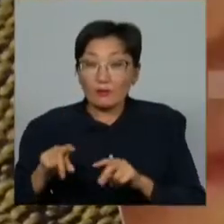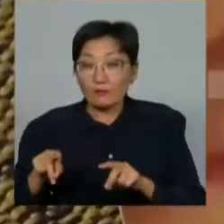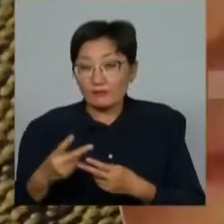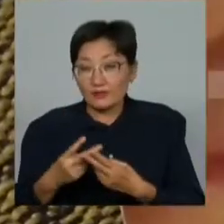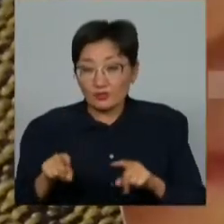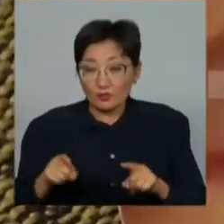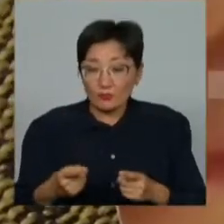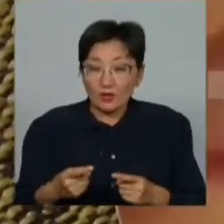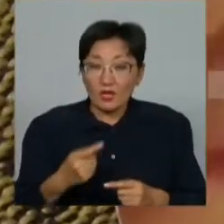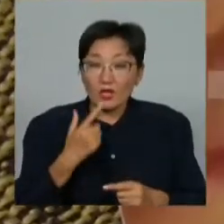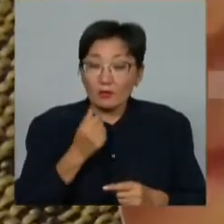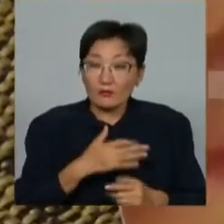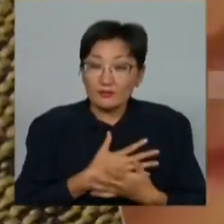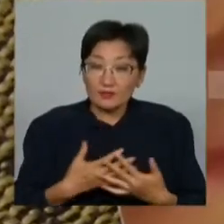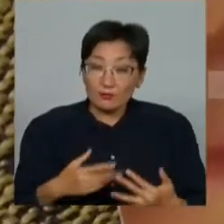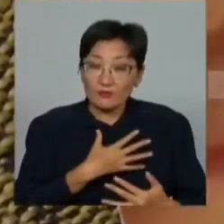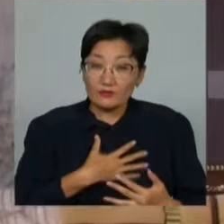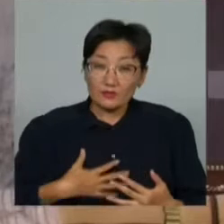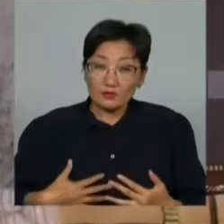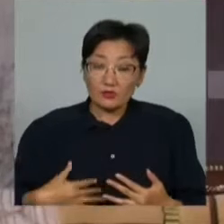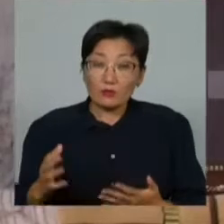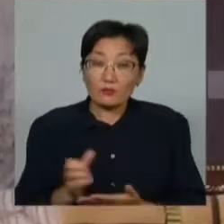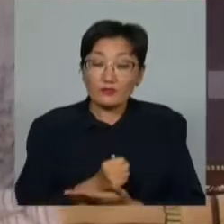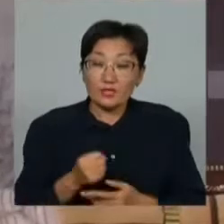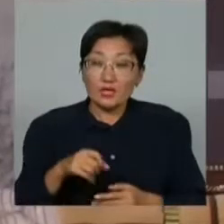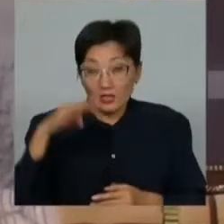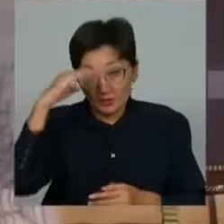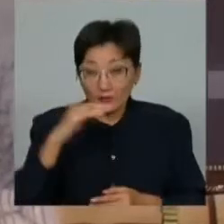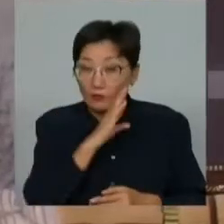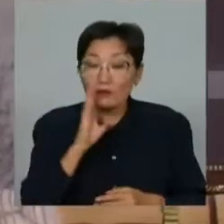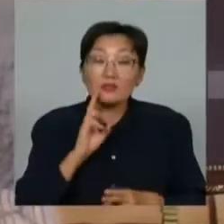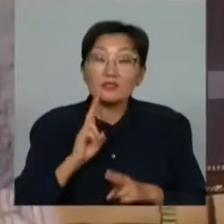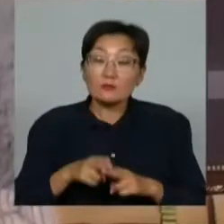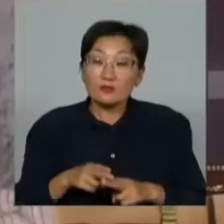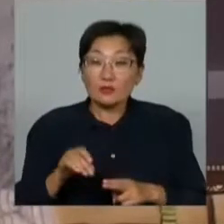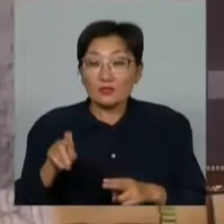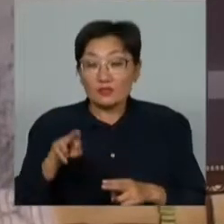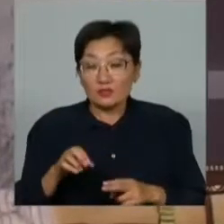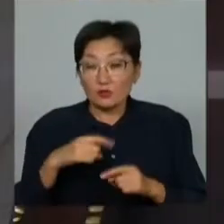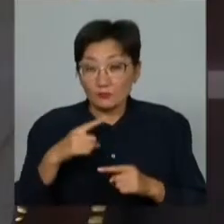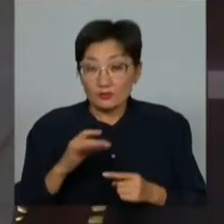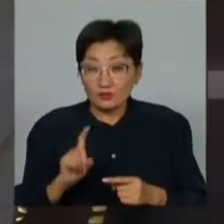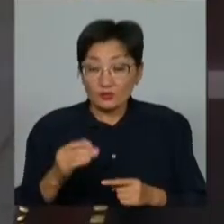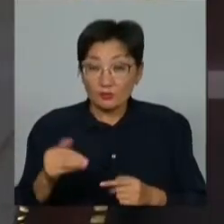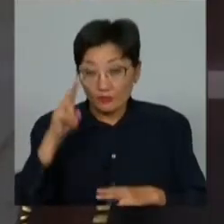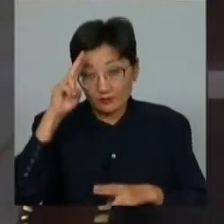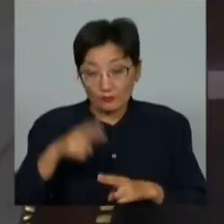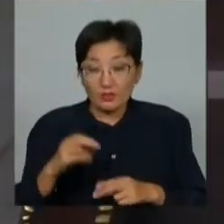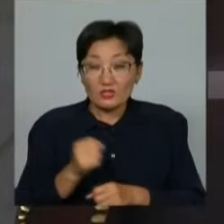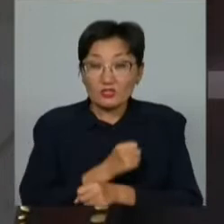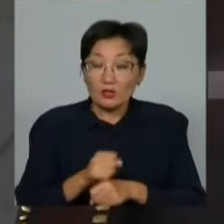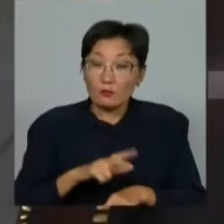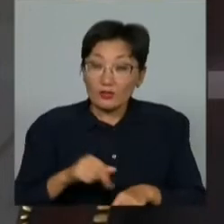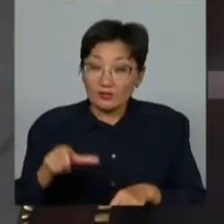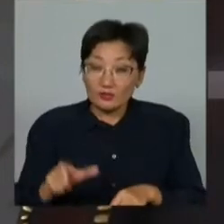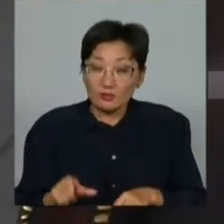и истекающего кровью с различными травмами якобы обнаружили родители. Сестра погибшего Татьяна Баторина заверяет, что ее брата избили